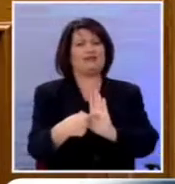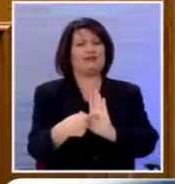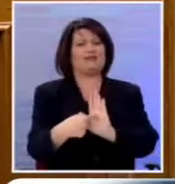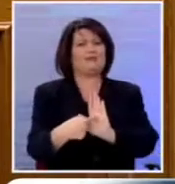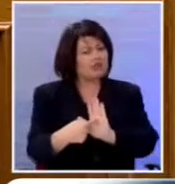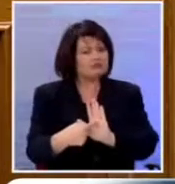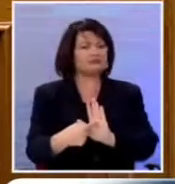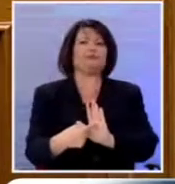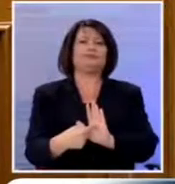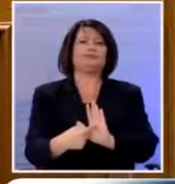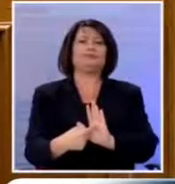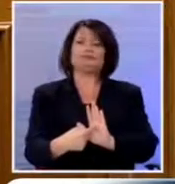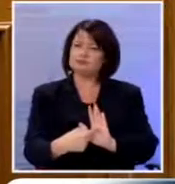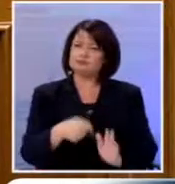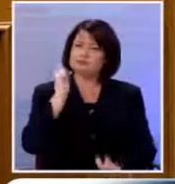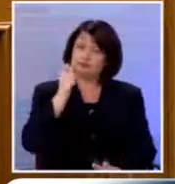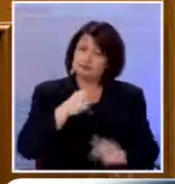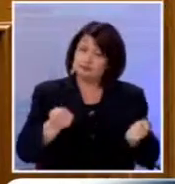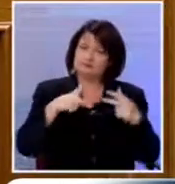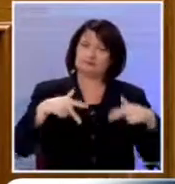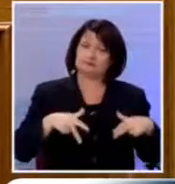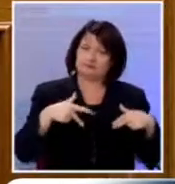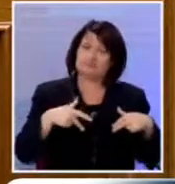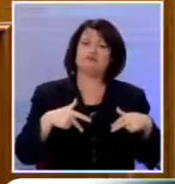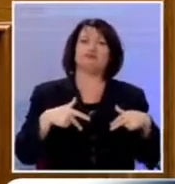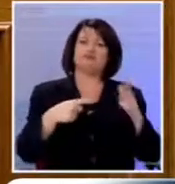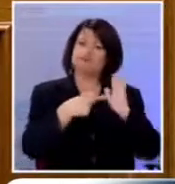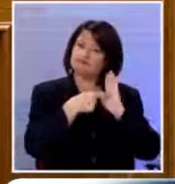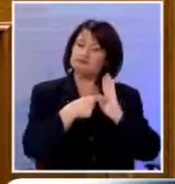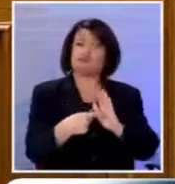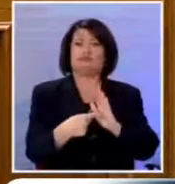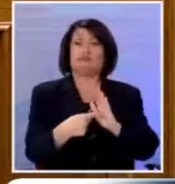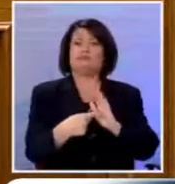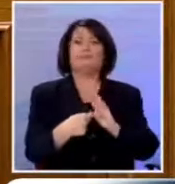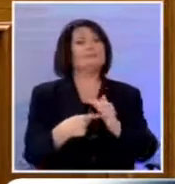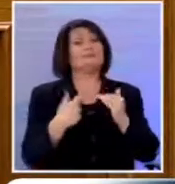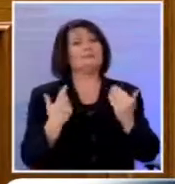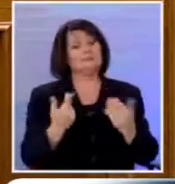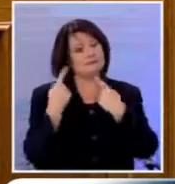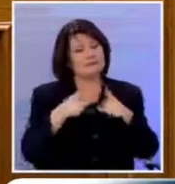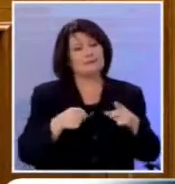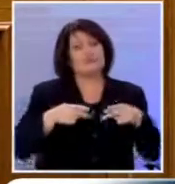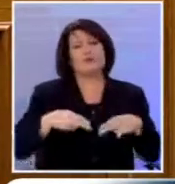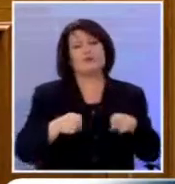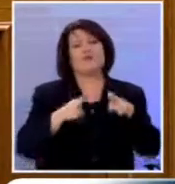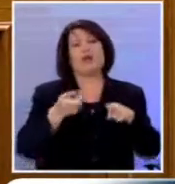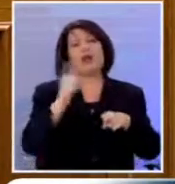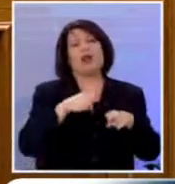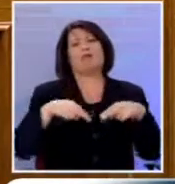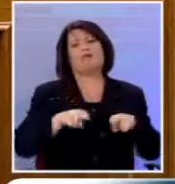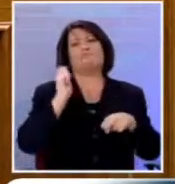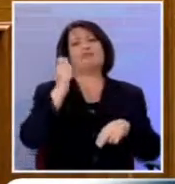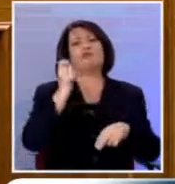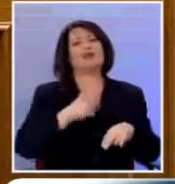πληγώθηκαν βάρβαρα και βάναυσα από τις πολιτικές της κυβέρνησης, δίνει το στίγμα για μια άλλη πορεία, για μια άλλη πολιτική που είναι